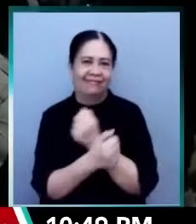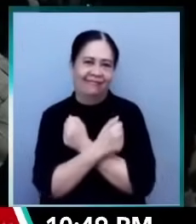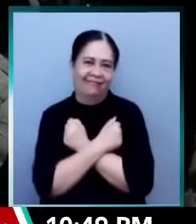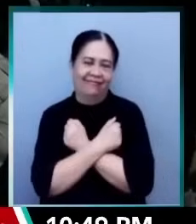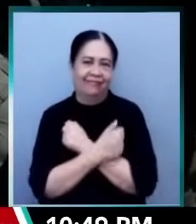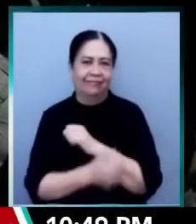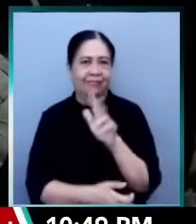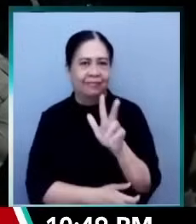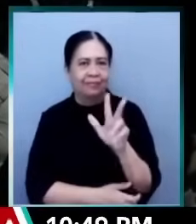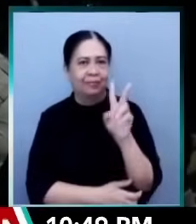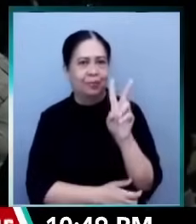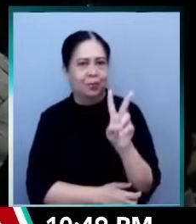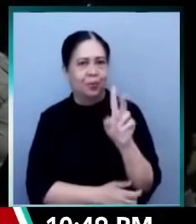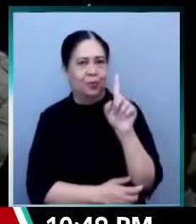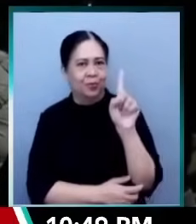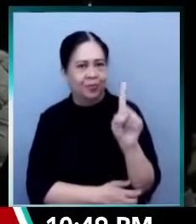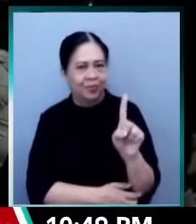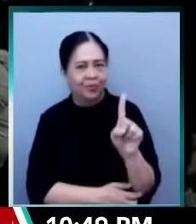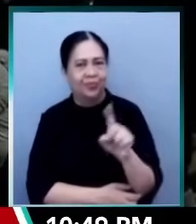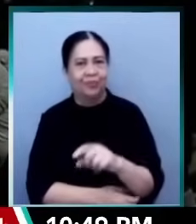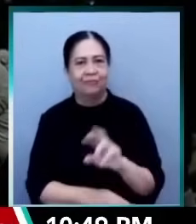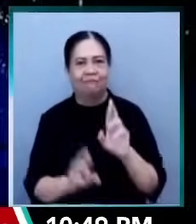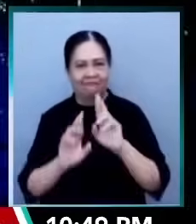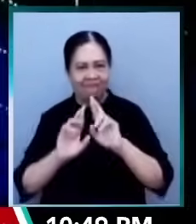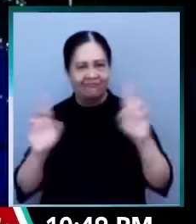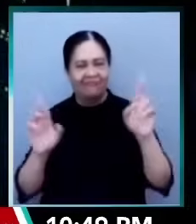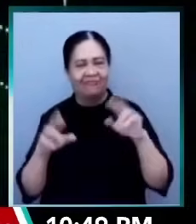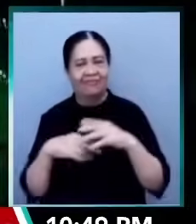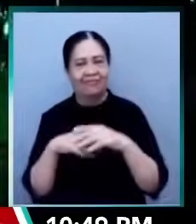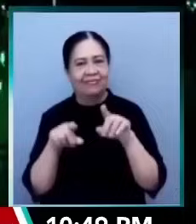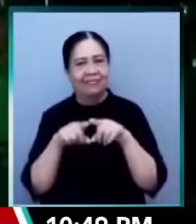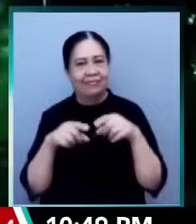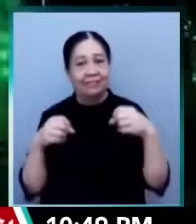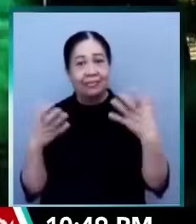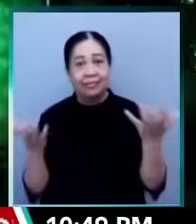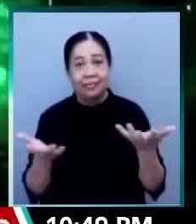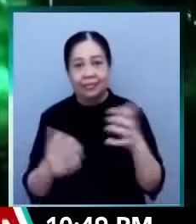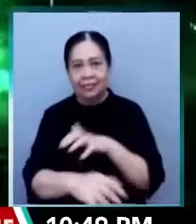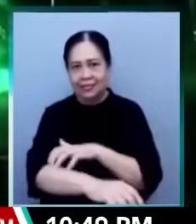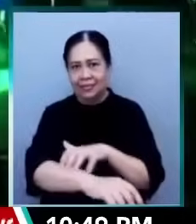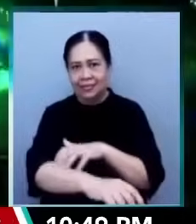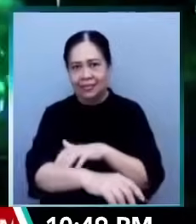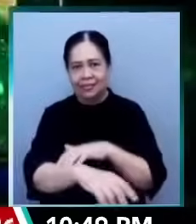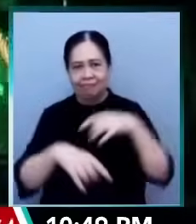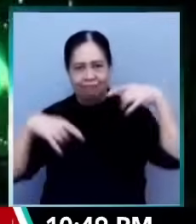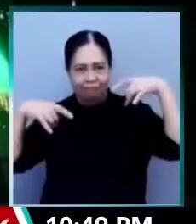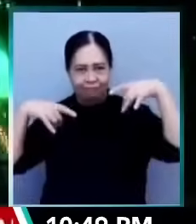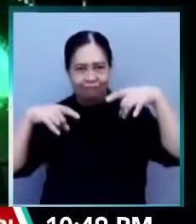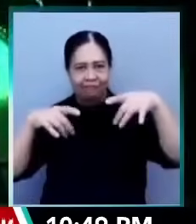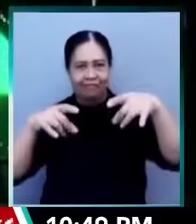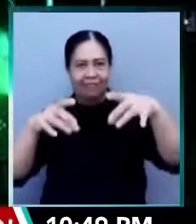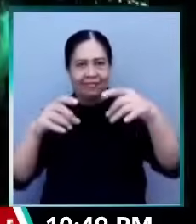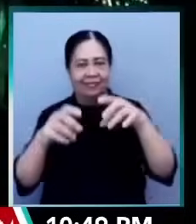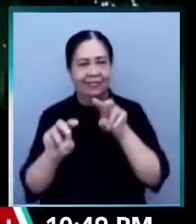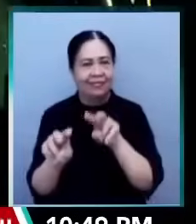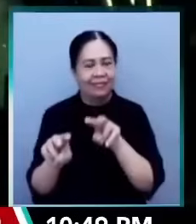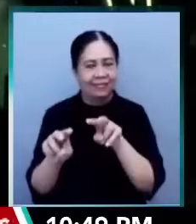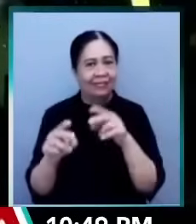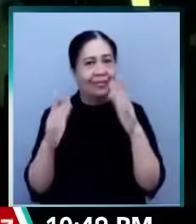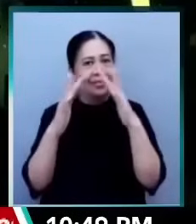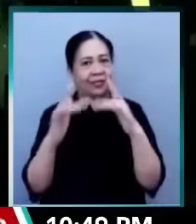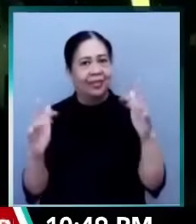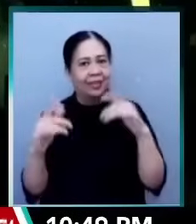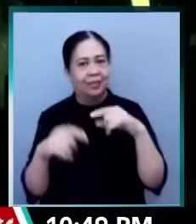3, 2, 1! It's the time of year na rin sa Makati. Pinailawan na rin kasi ang inaabangang Festival of Lights.